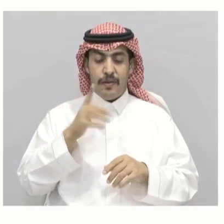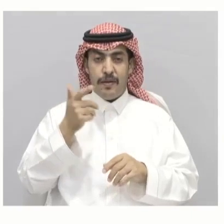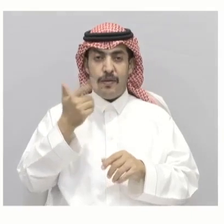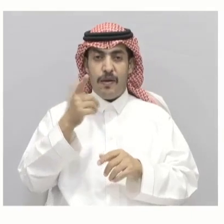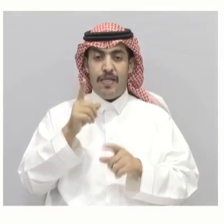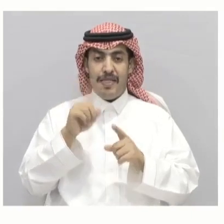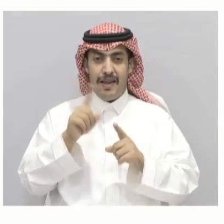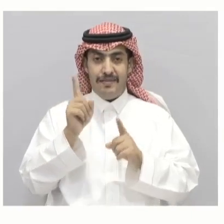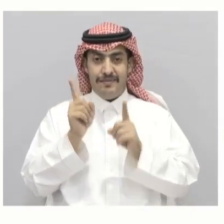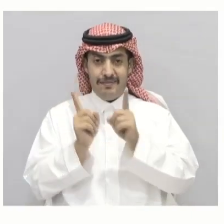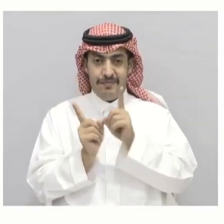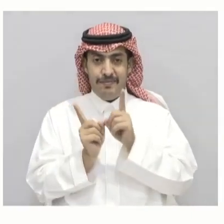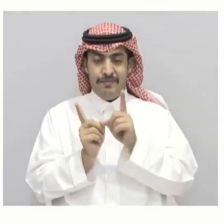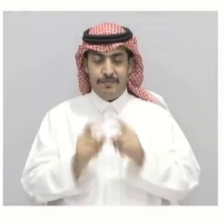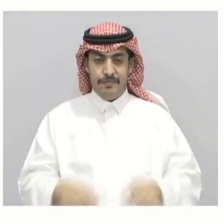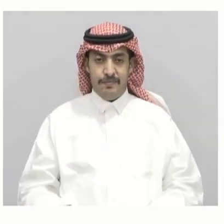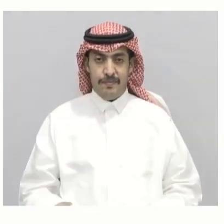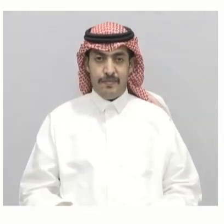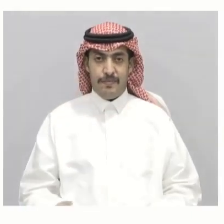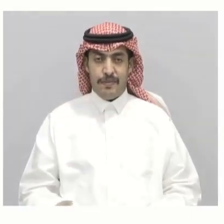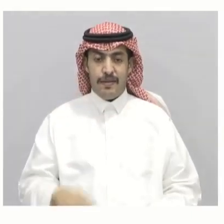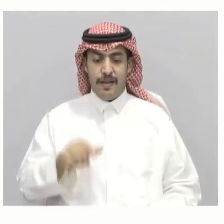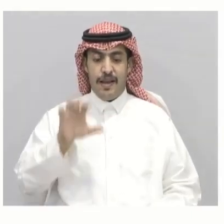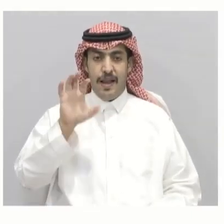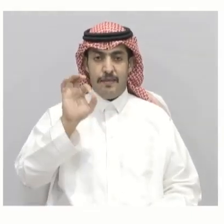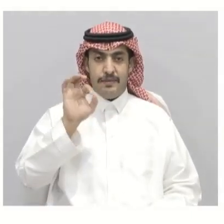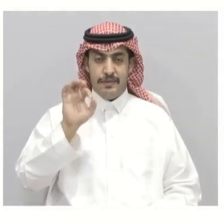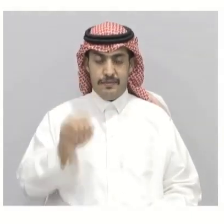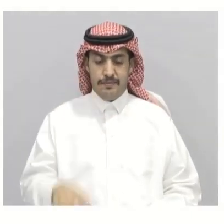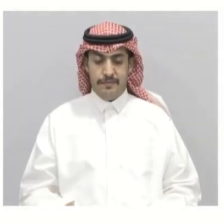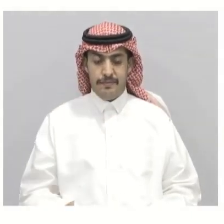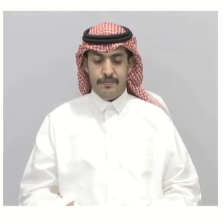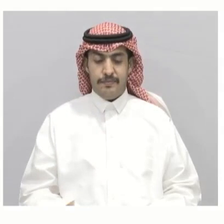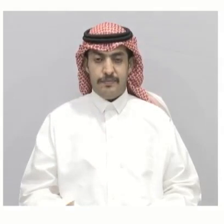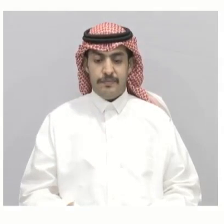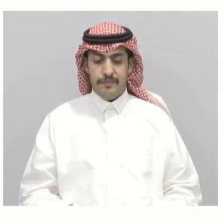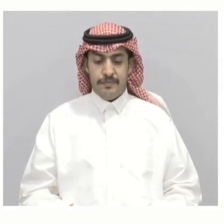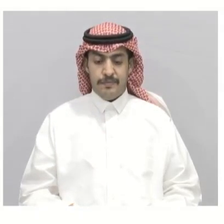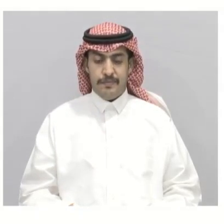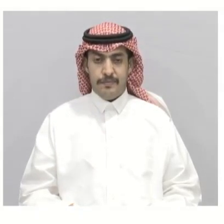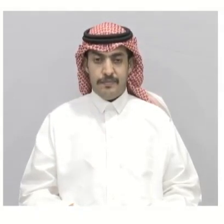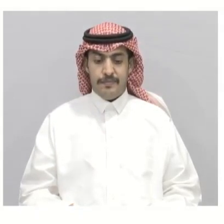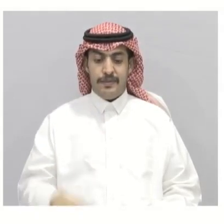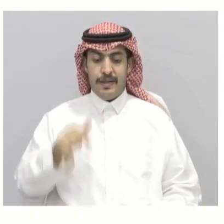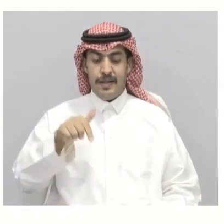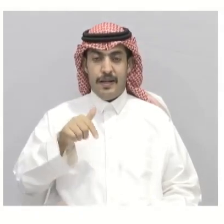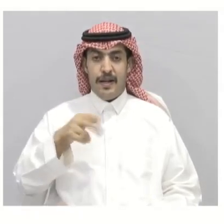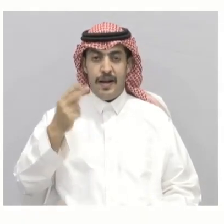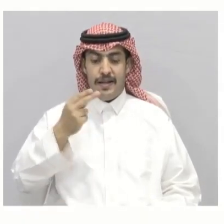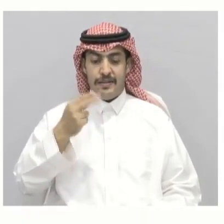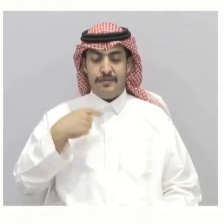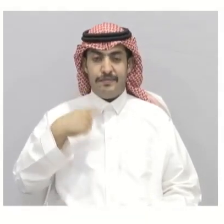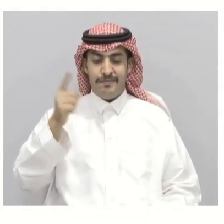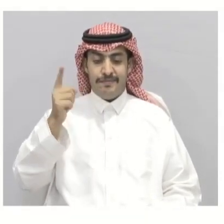اضع الضلع الثاني عند الخمسون الان سارسم الضلع